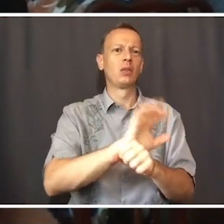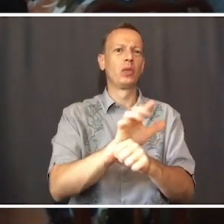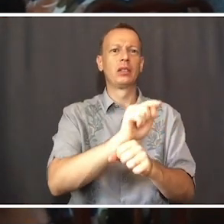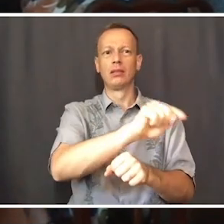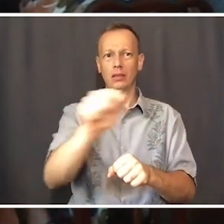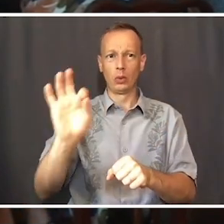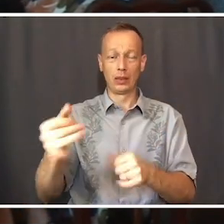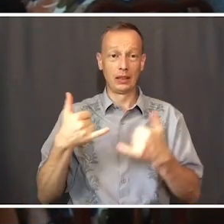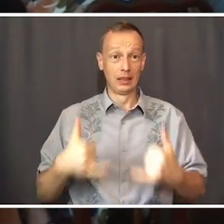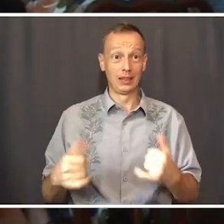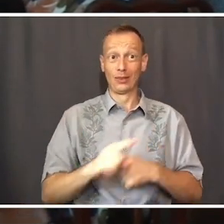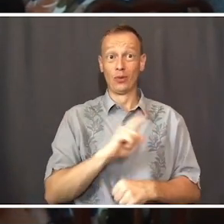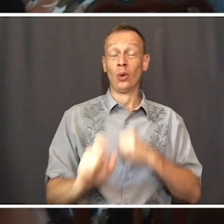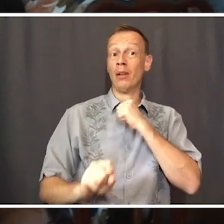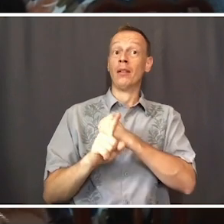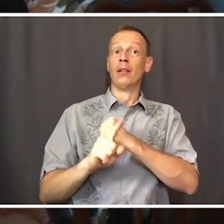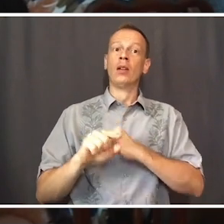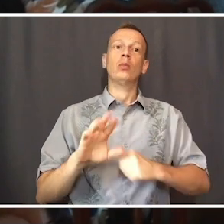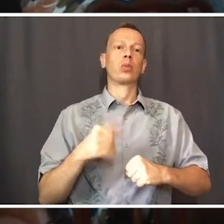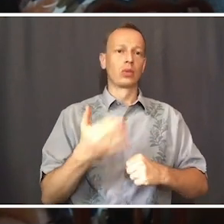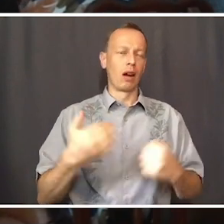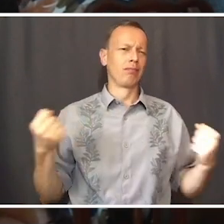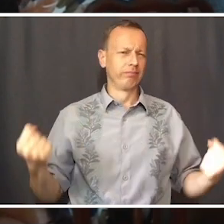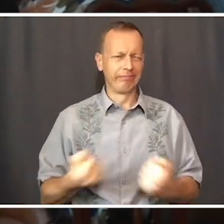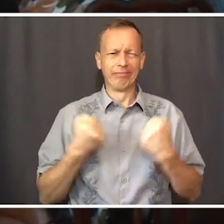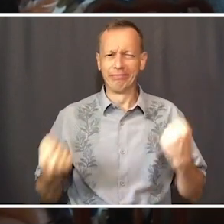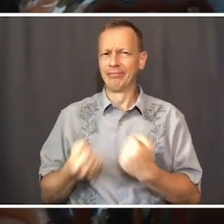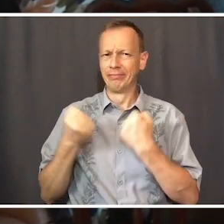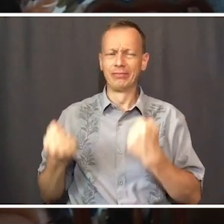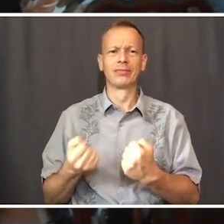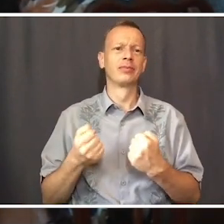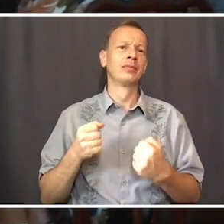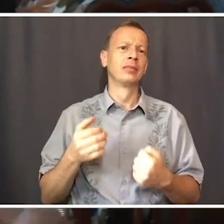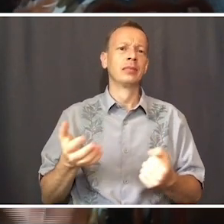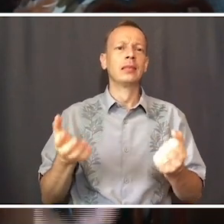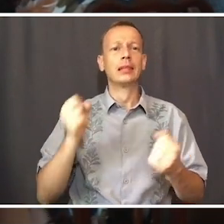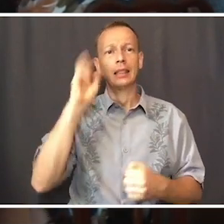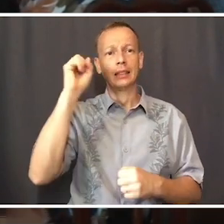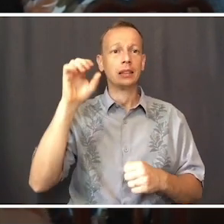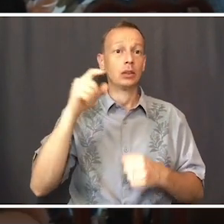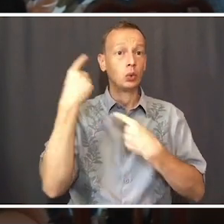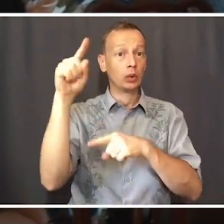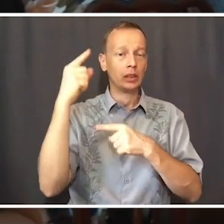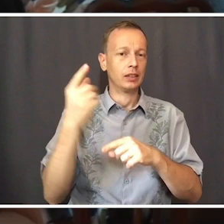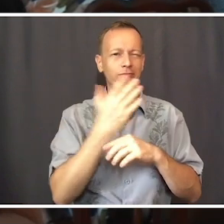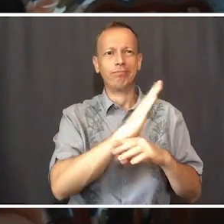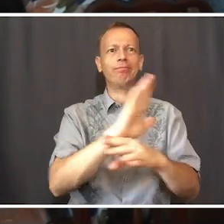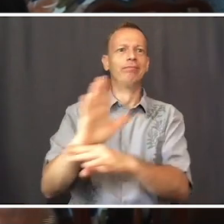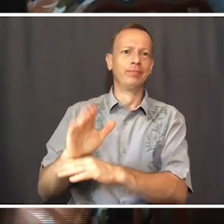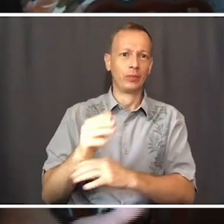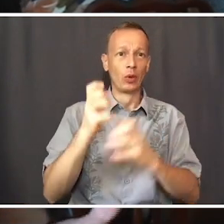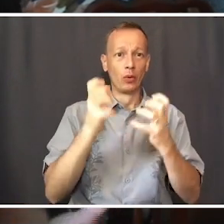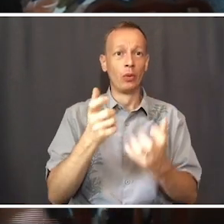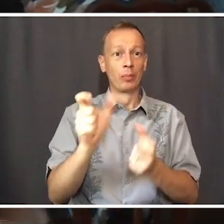Et c'est là-dessus d'ailleurs que toute la campagne de Tahiti Tourisme est basée. Puisque pour